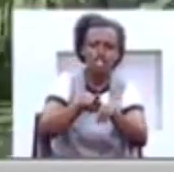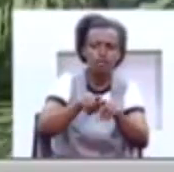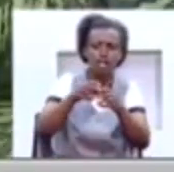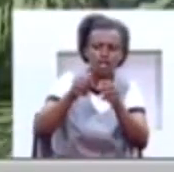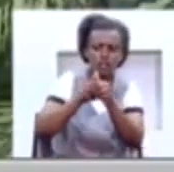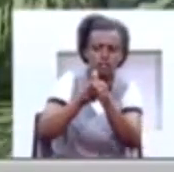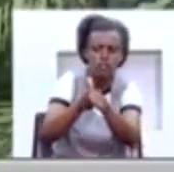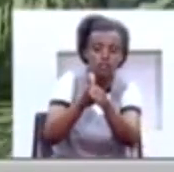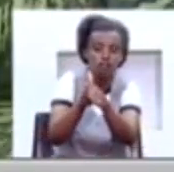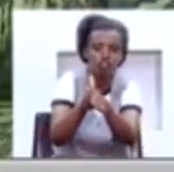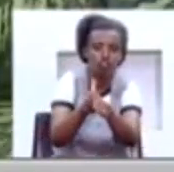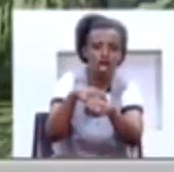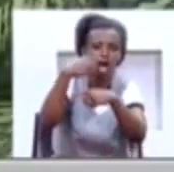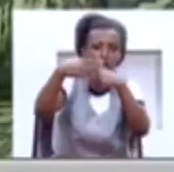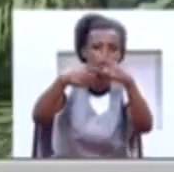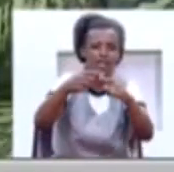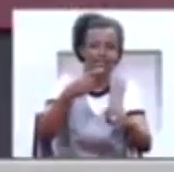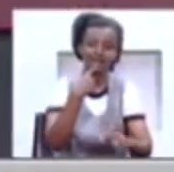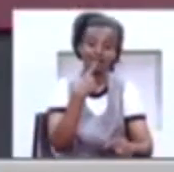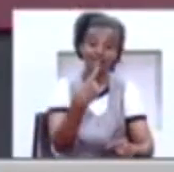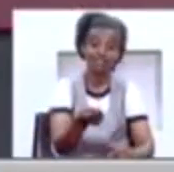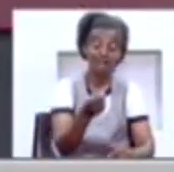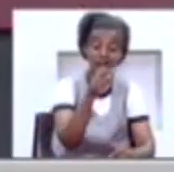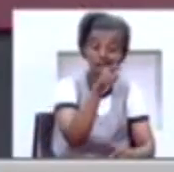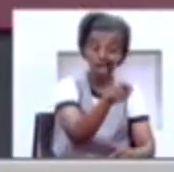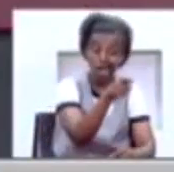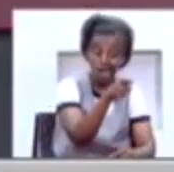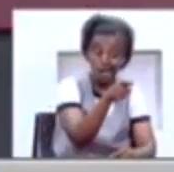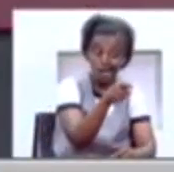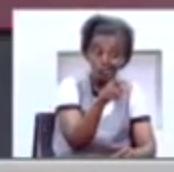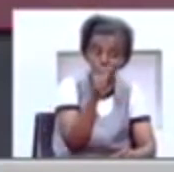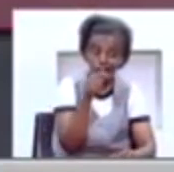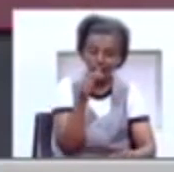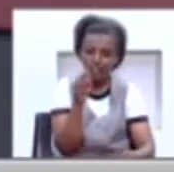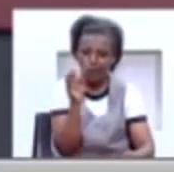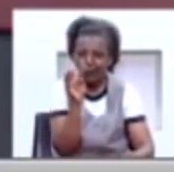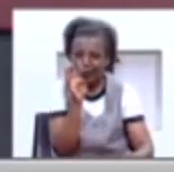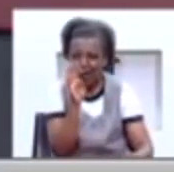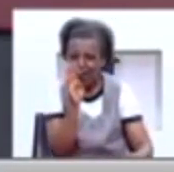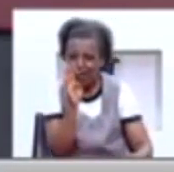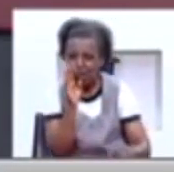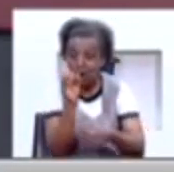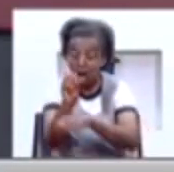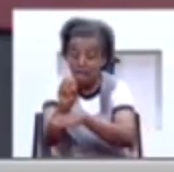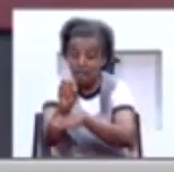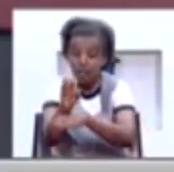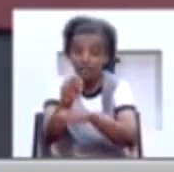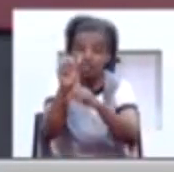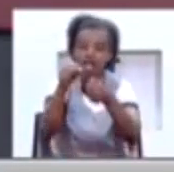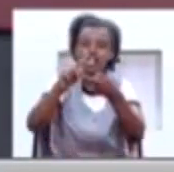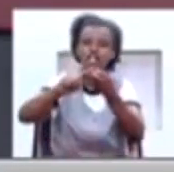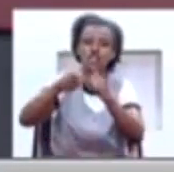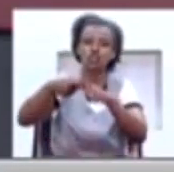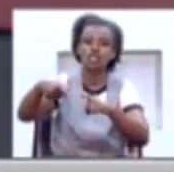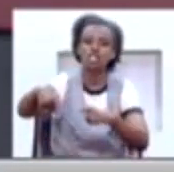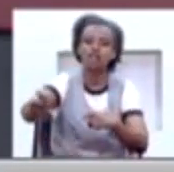nk'icyitso cyabo agakomeza ati abo nibo bakujya mu gutwi bakakugira inama bitwaza ko ari inshuti